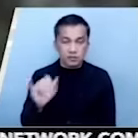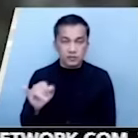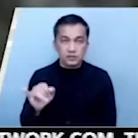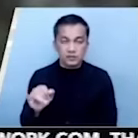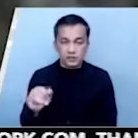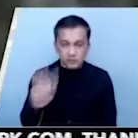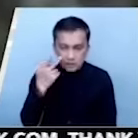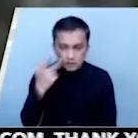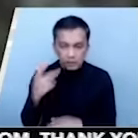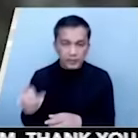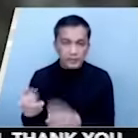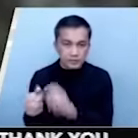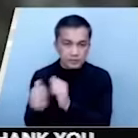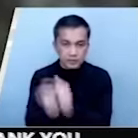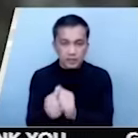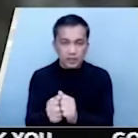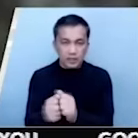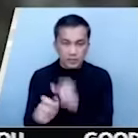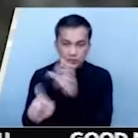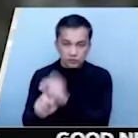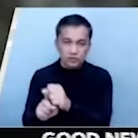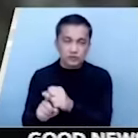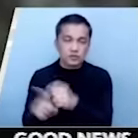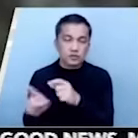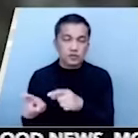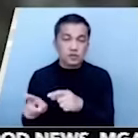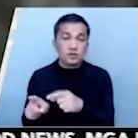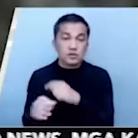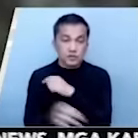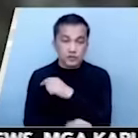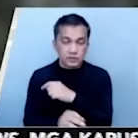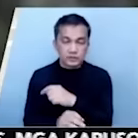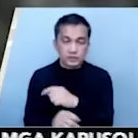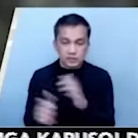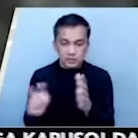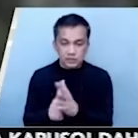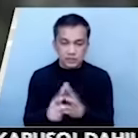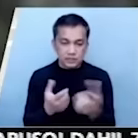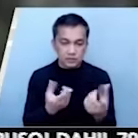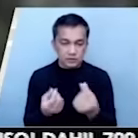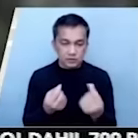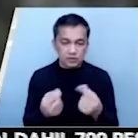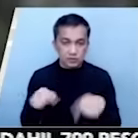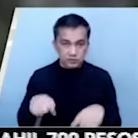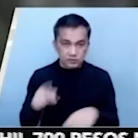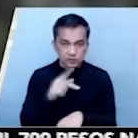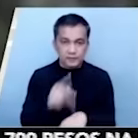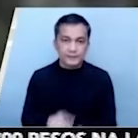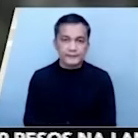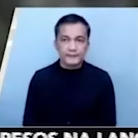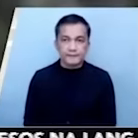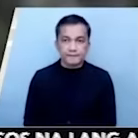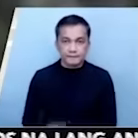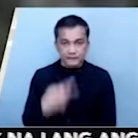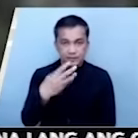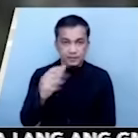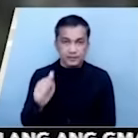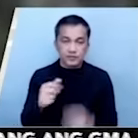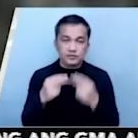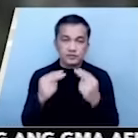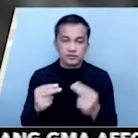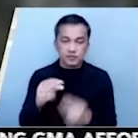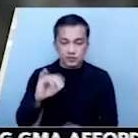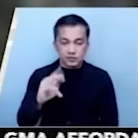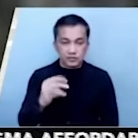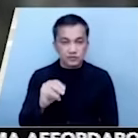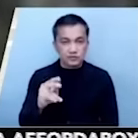pa ang interest ng dayuhan sa kanyang illegal na operasyon dito sa Pilipinas. Para sa GMA Integrated News, John